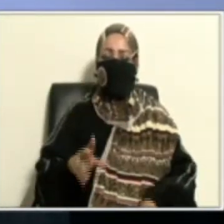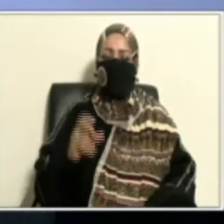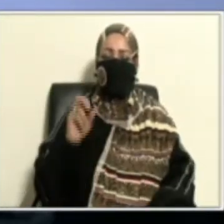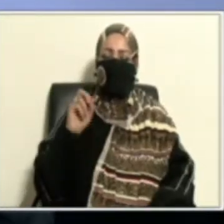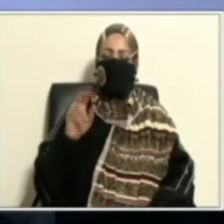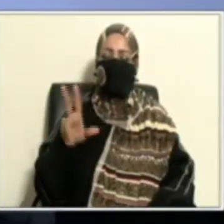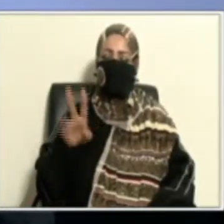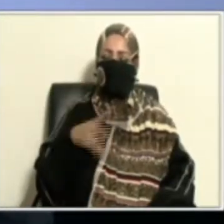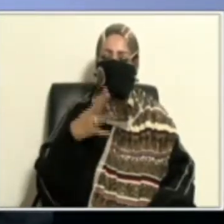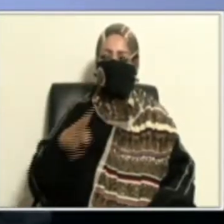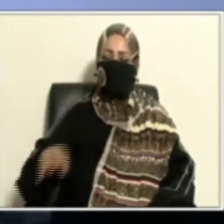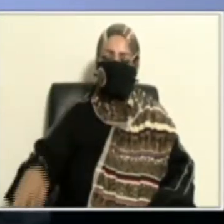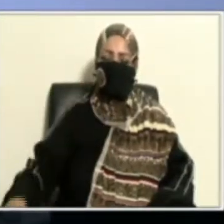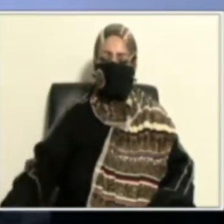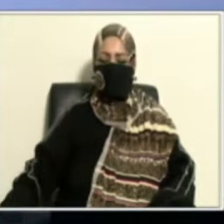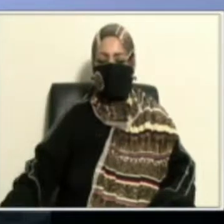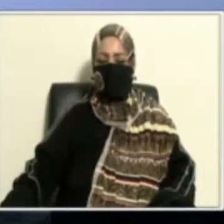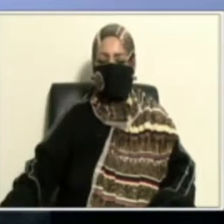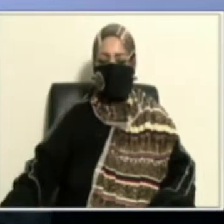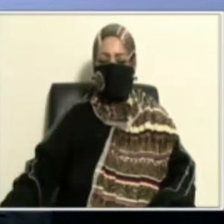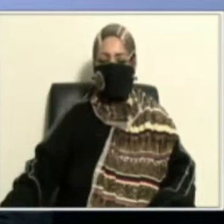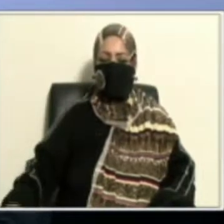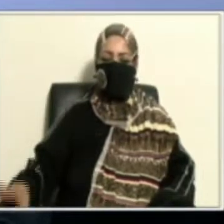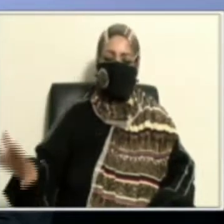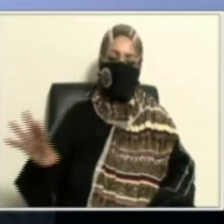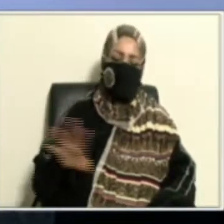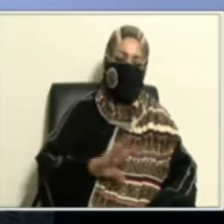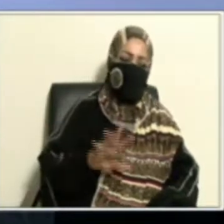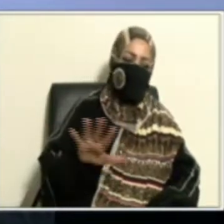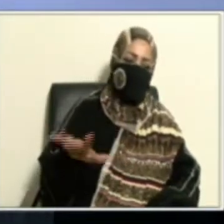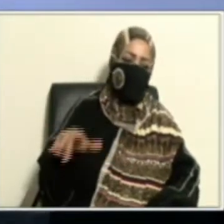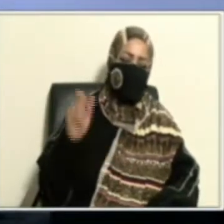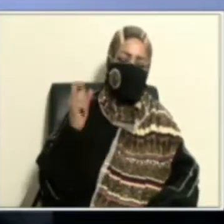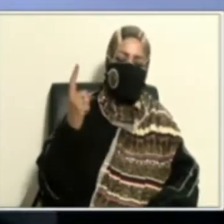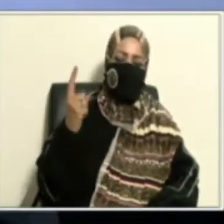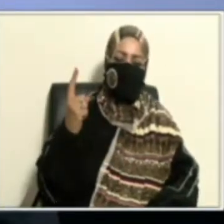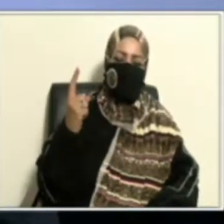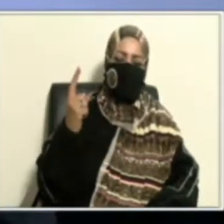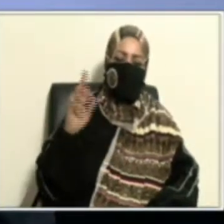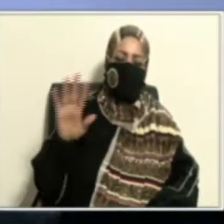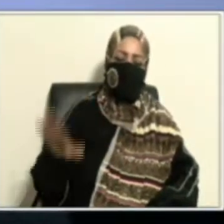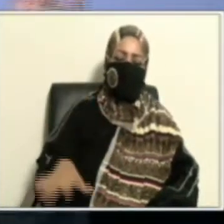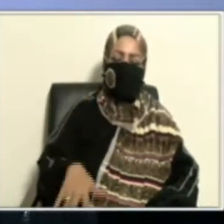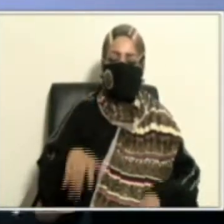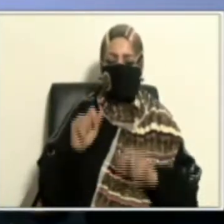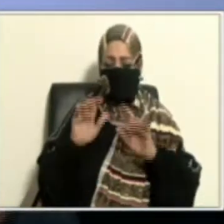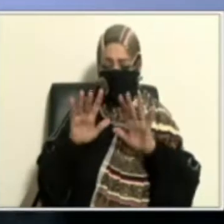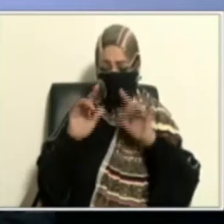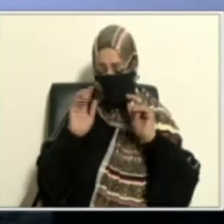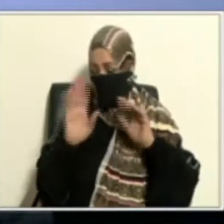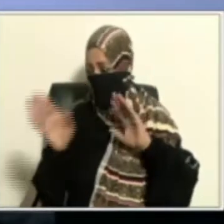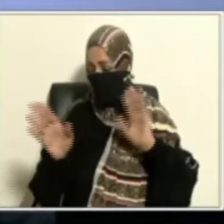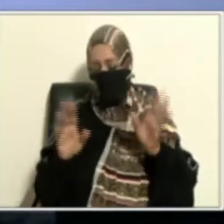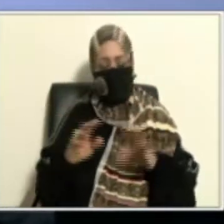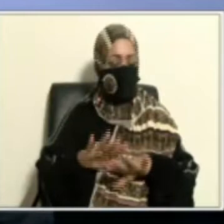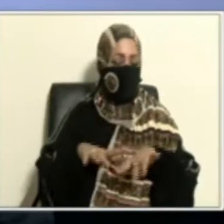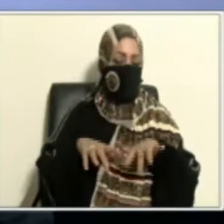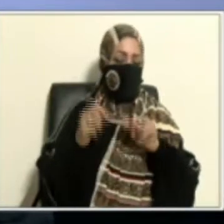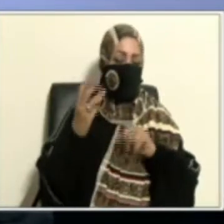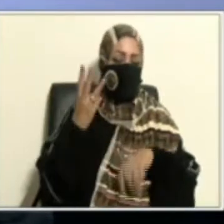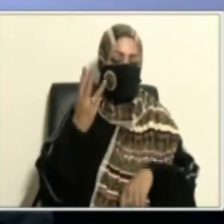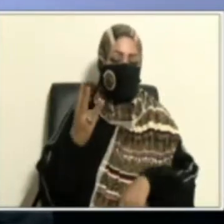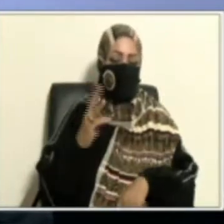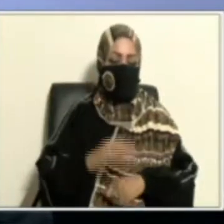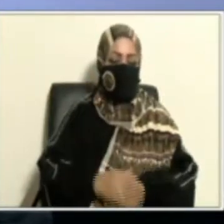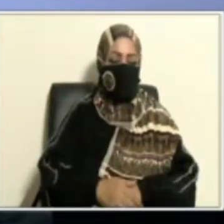الإمام سلمت معاه، هيك بعد ما سلم الإمام سلمت معاه. وأمتى صليت الركعة